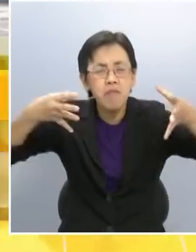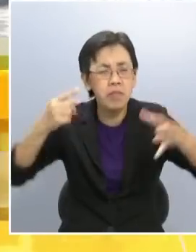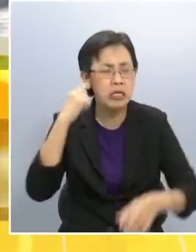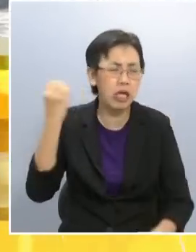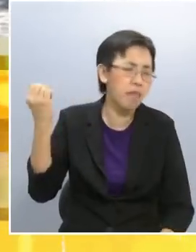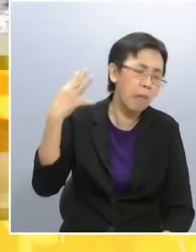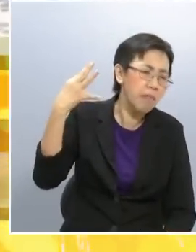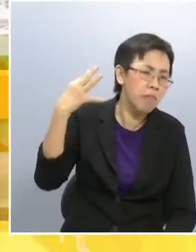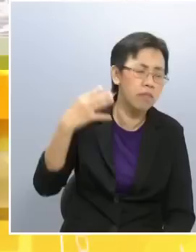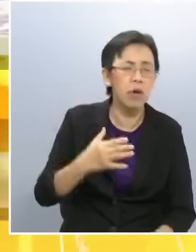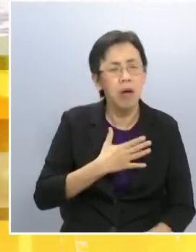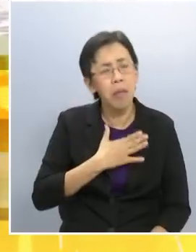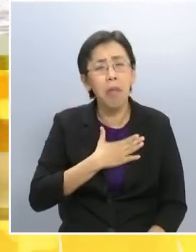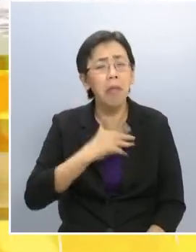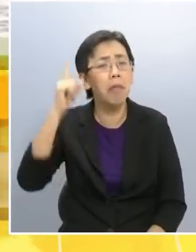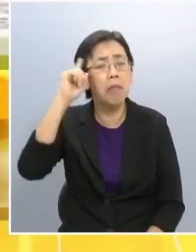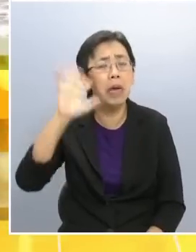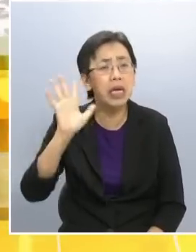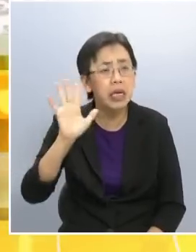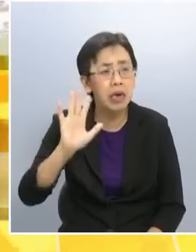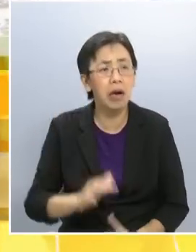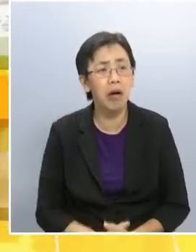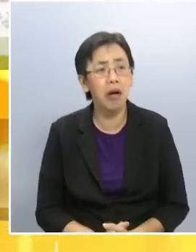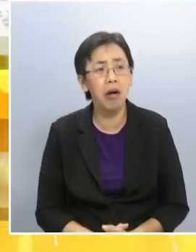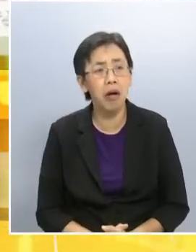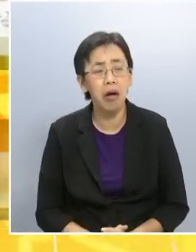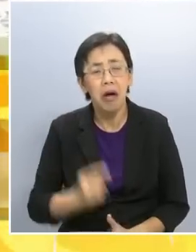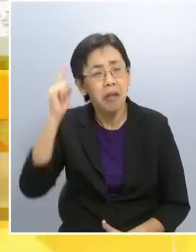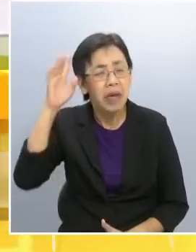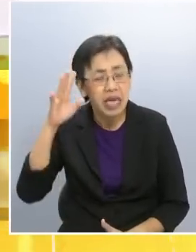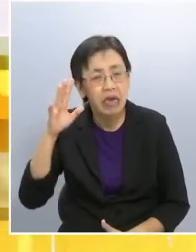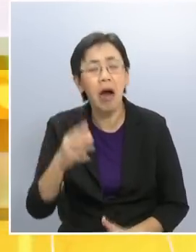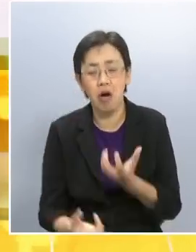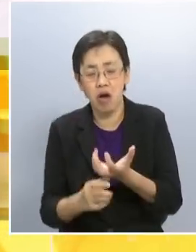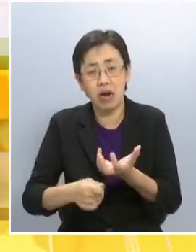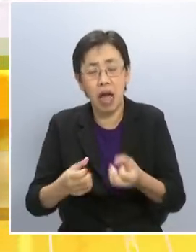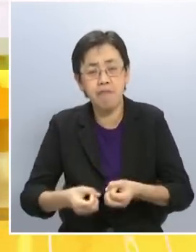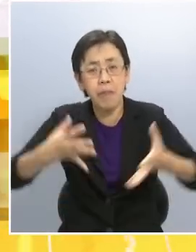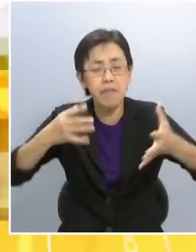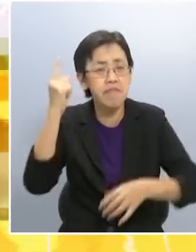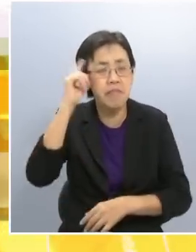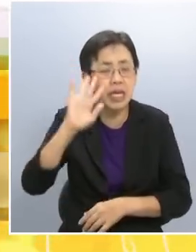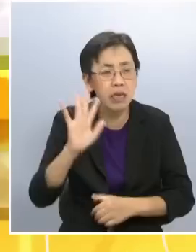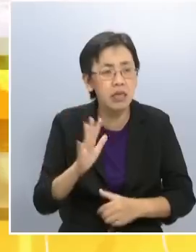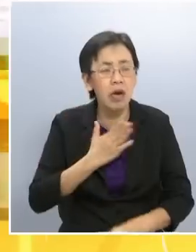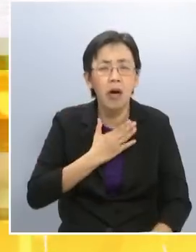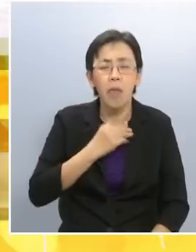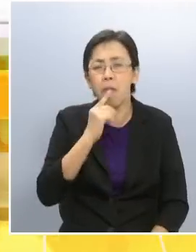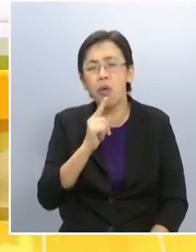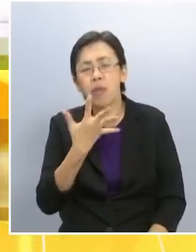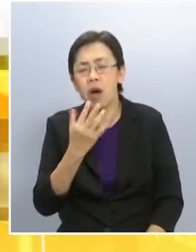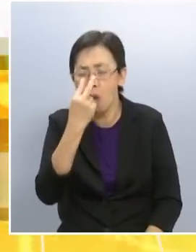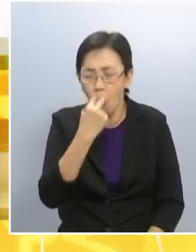ากผมแค่ไม่คิดว่าไอ้ที่มีการที่จะระเบิดไม่คิดโอ้โหวิชาเนี่ยนั่นเนี่ยผมพูดอะไรไม่ออกร้องไห้อย่